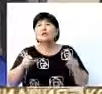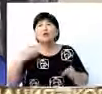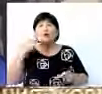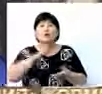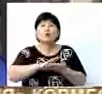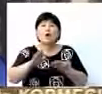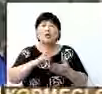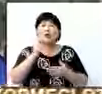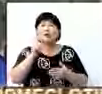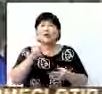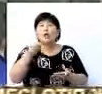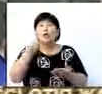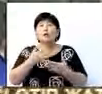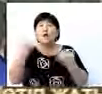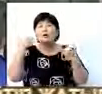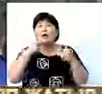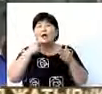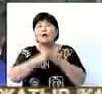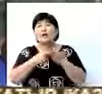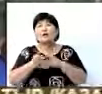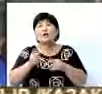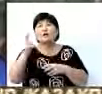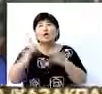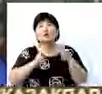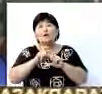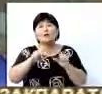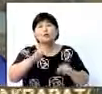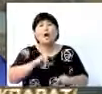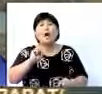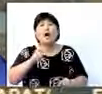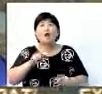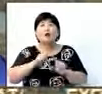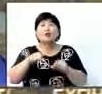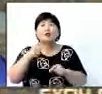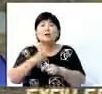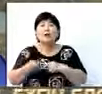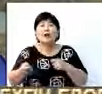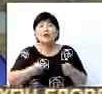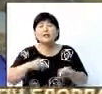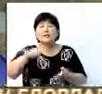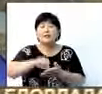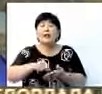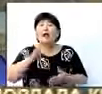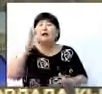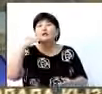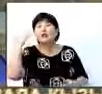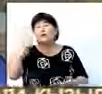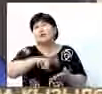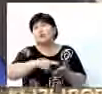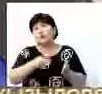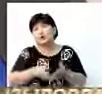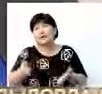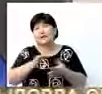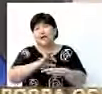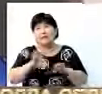күршақтау цехі мен құнарлы мал азығын дайындайтын зауыт жұмыс істеп тұр. Агрокешен басшысы жетекші партия өкілдеріне алдағы мақсат жоспарын